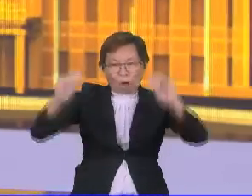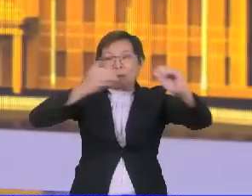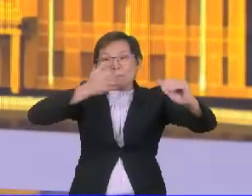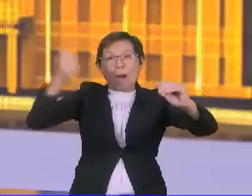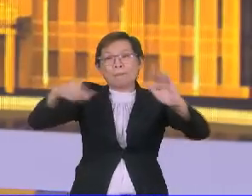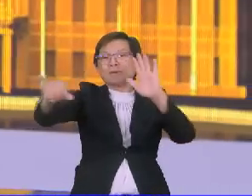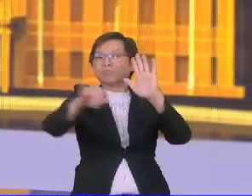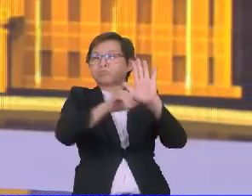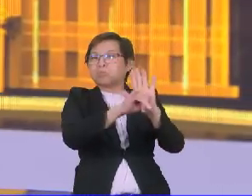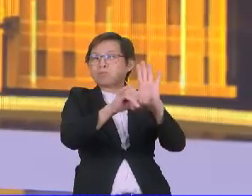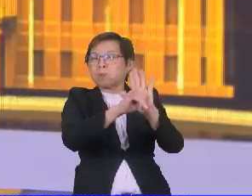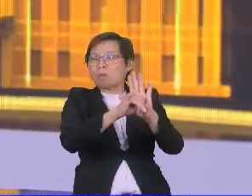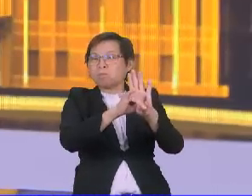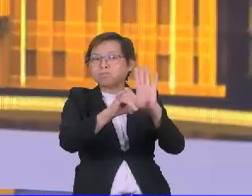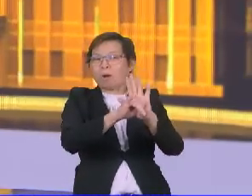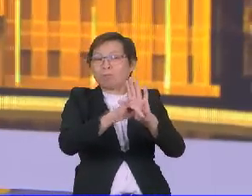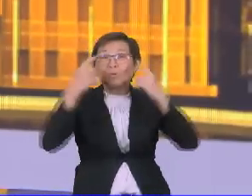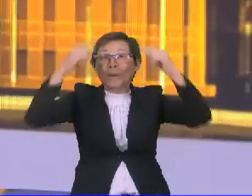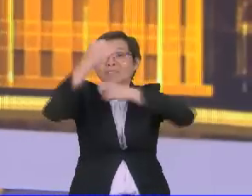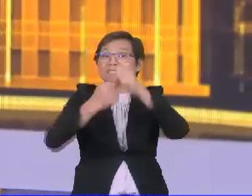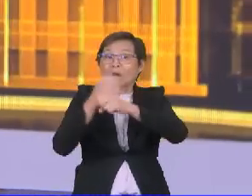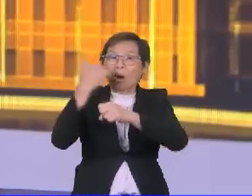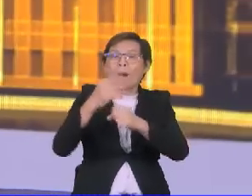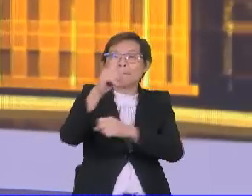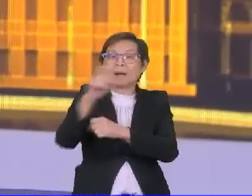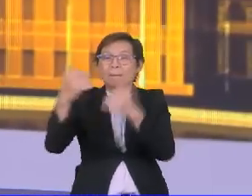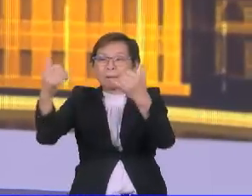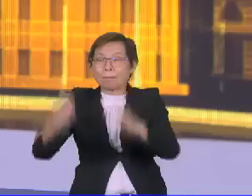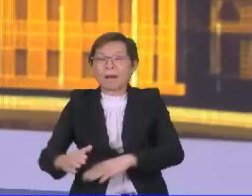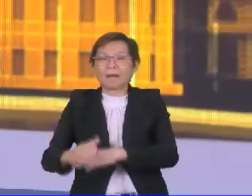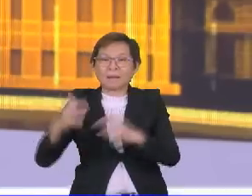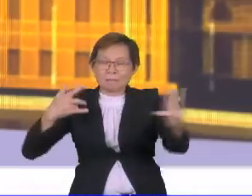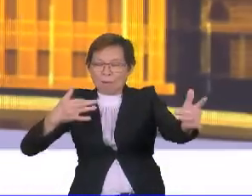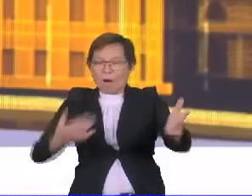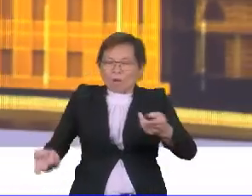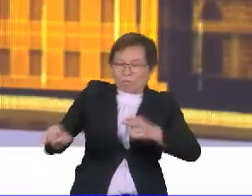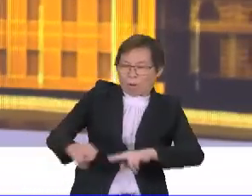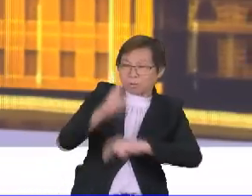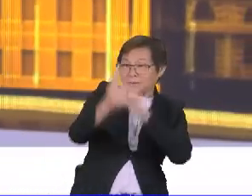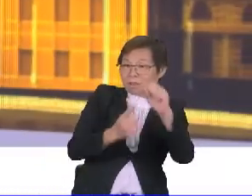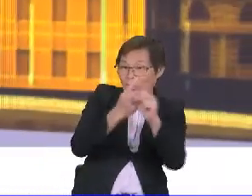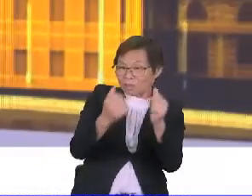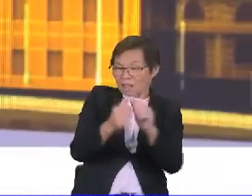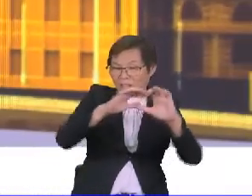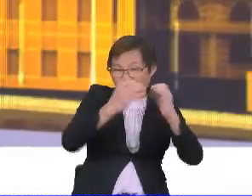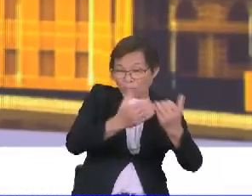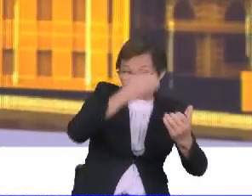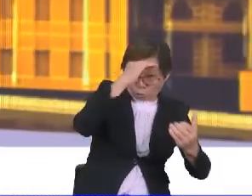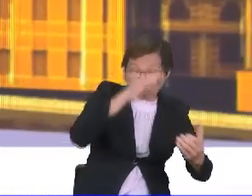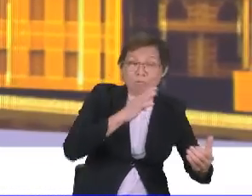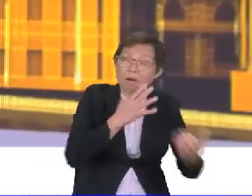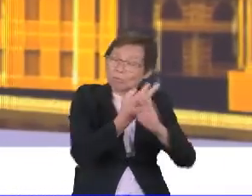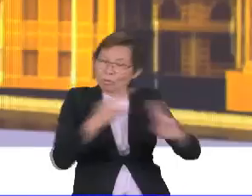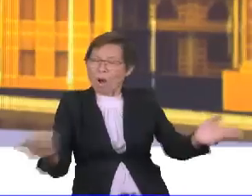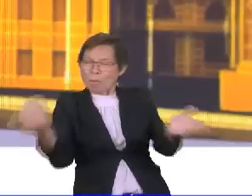reputasi Cemerlang tahun lalu bekas pemain kebangsaan agen China yang memikat kontrak selama setahun dengan Klub itu kata beliau